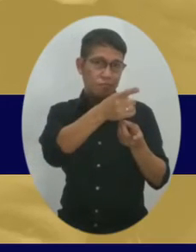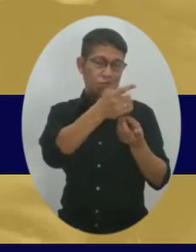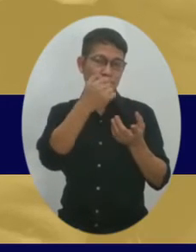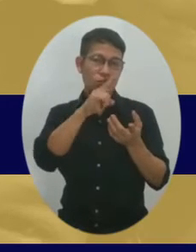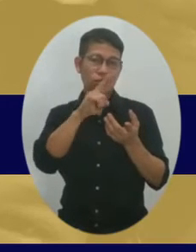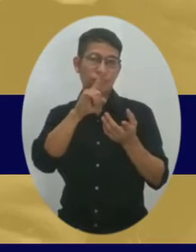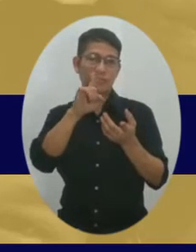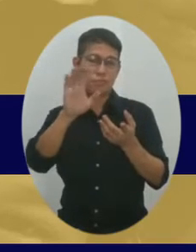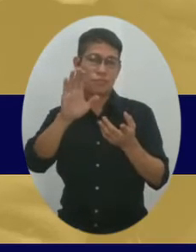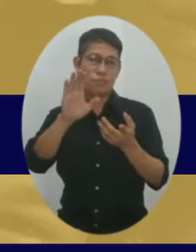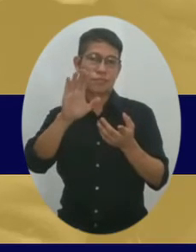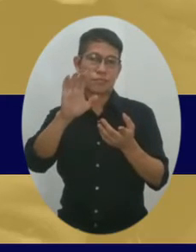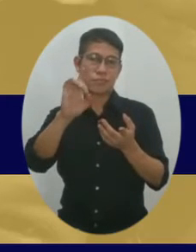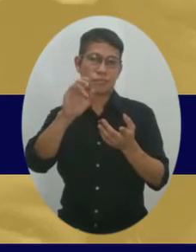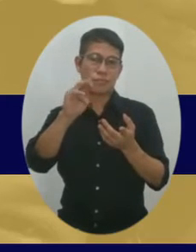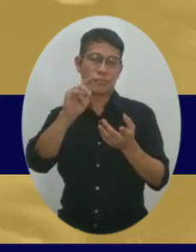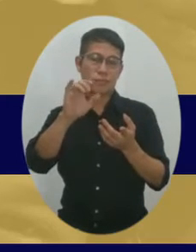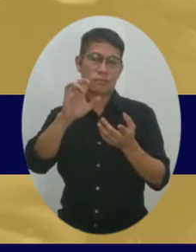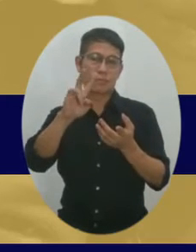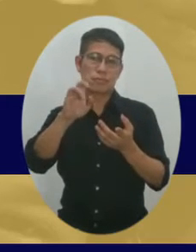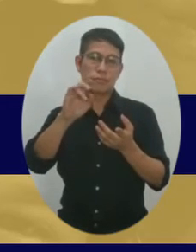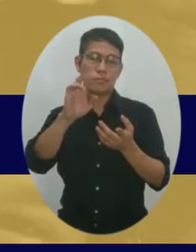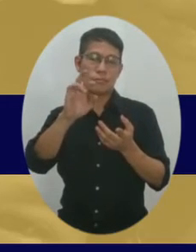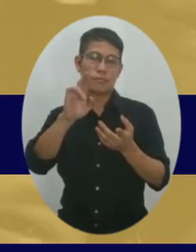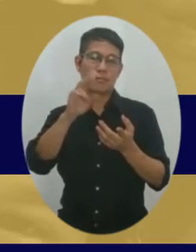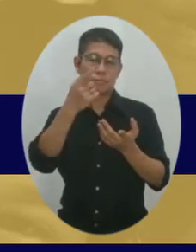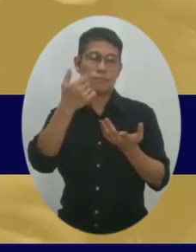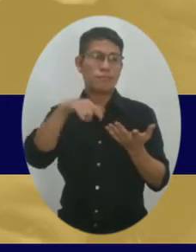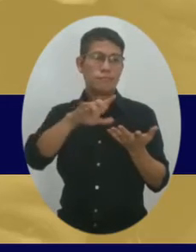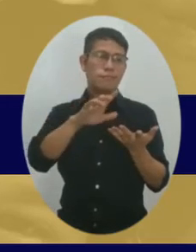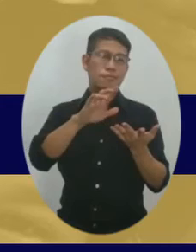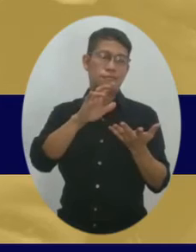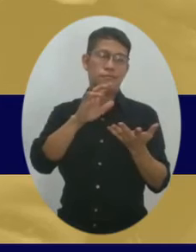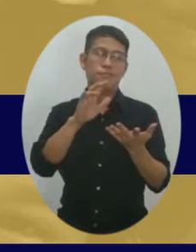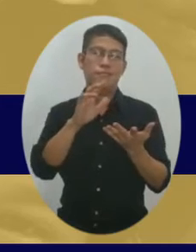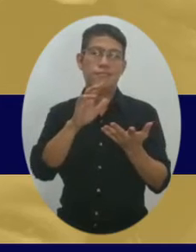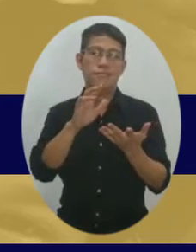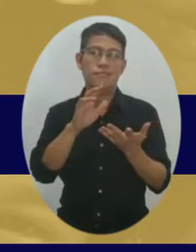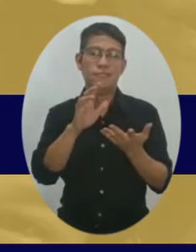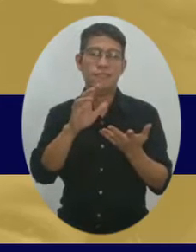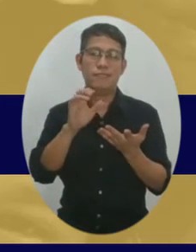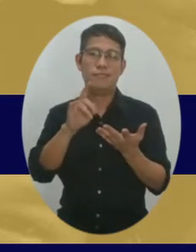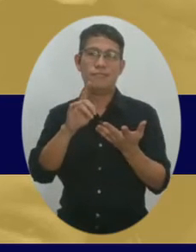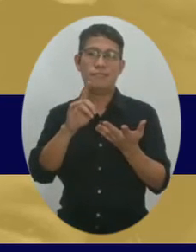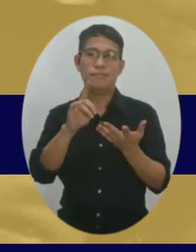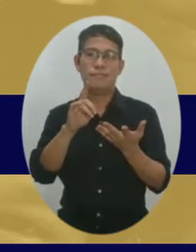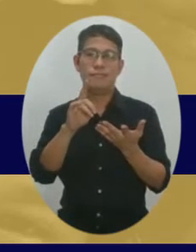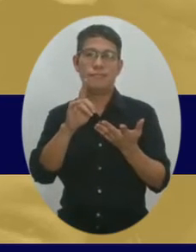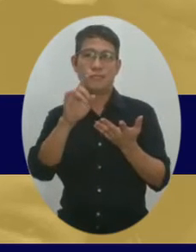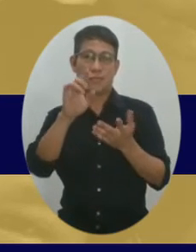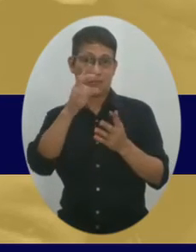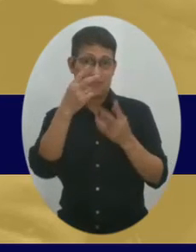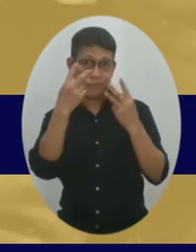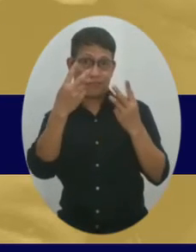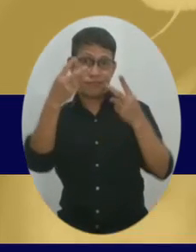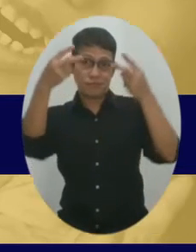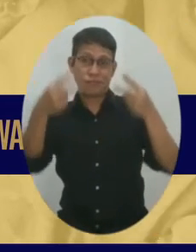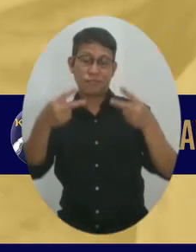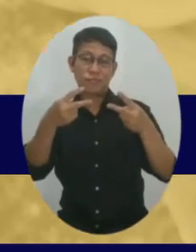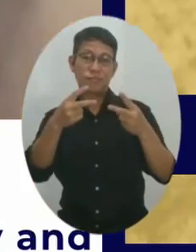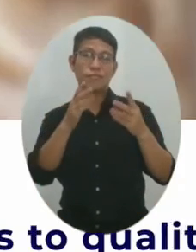para makapag-donate kayo gamit yung kanilang donation vouchers. Maaari din kayo mag-donate sa pamamagitan ng ating